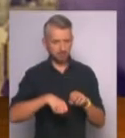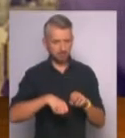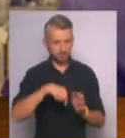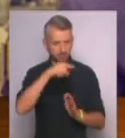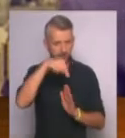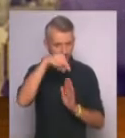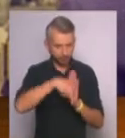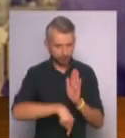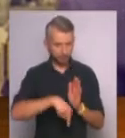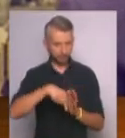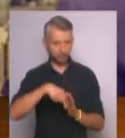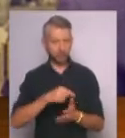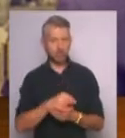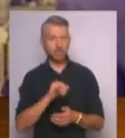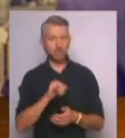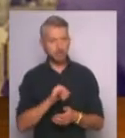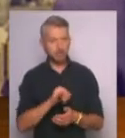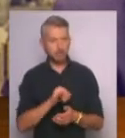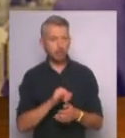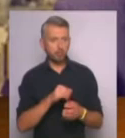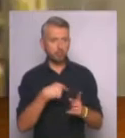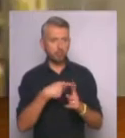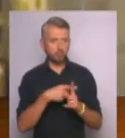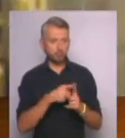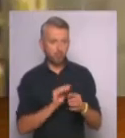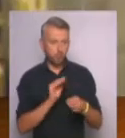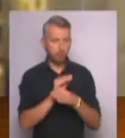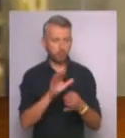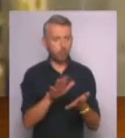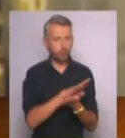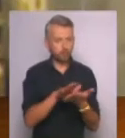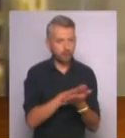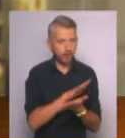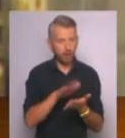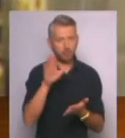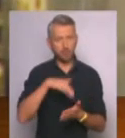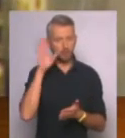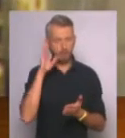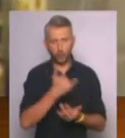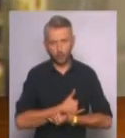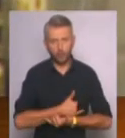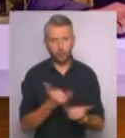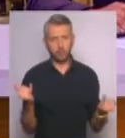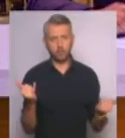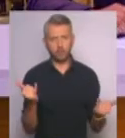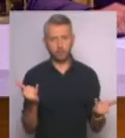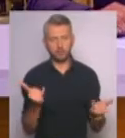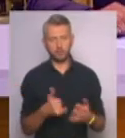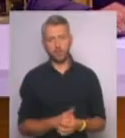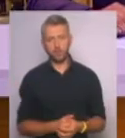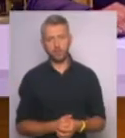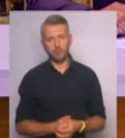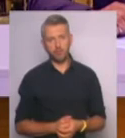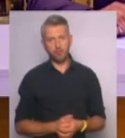артезіанських свердловин. І за рахунок доочистки він подається людям, скажімо так,